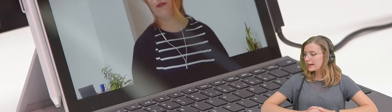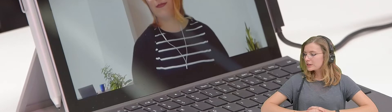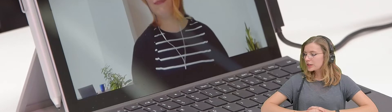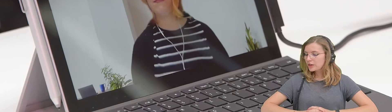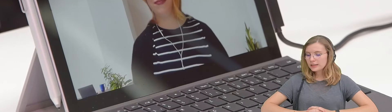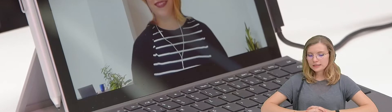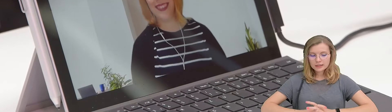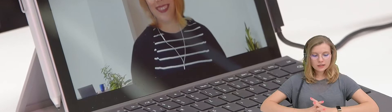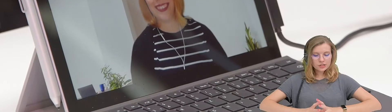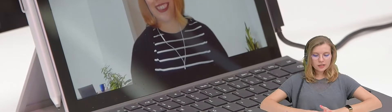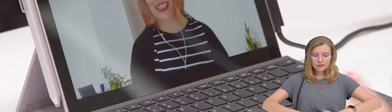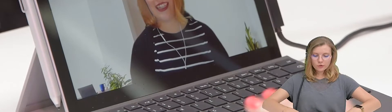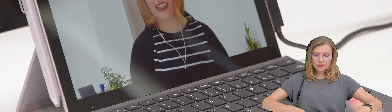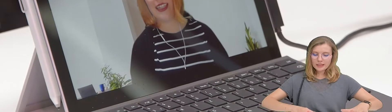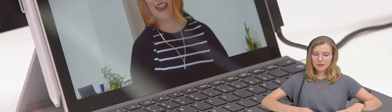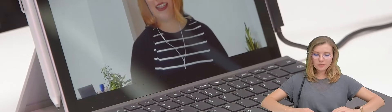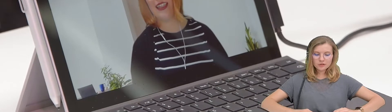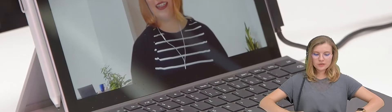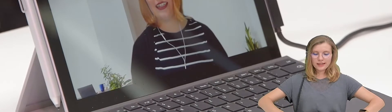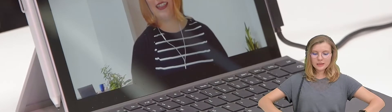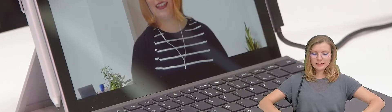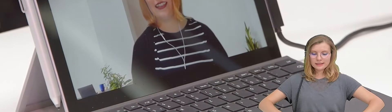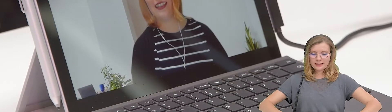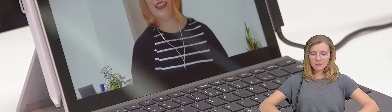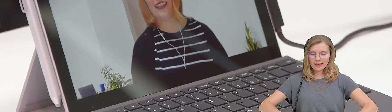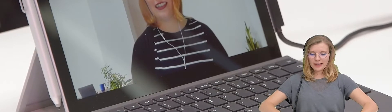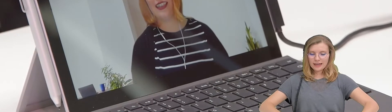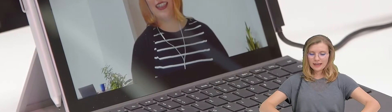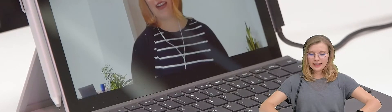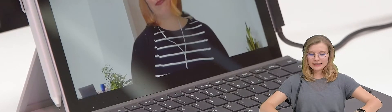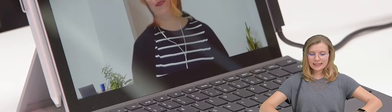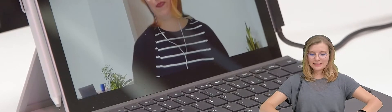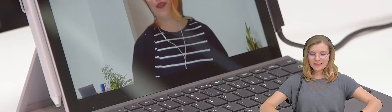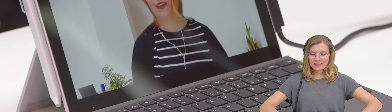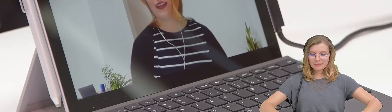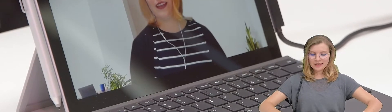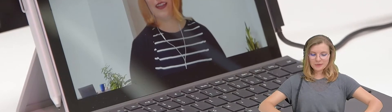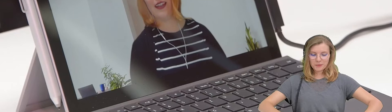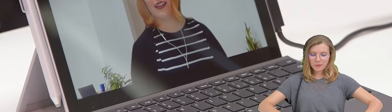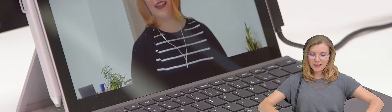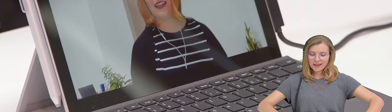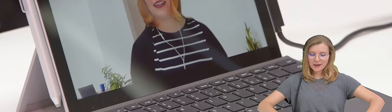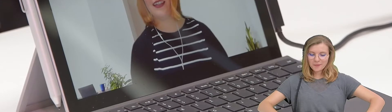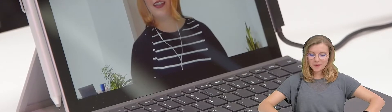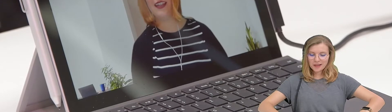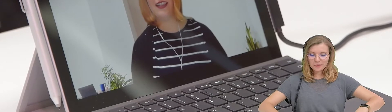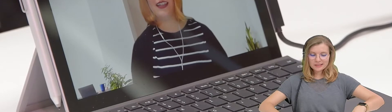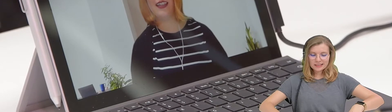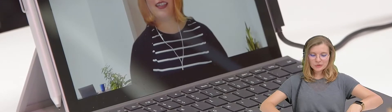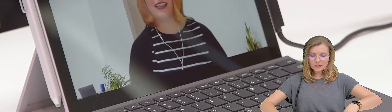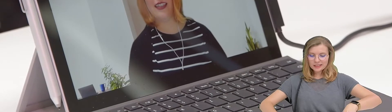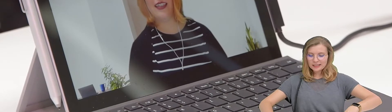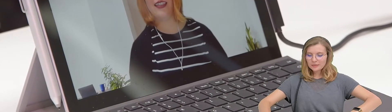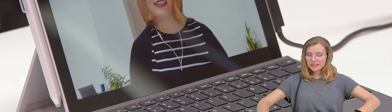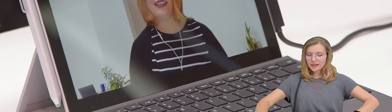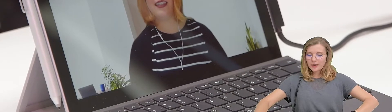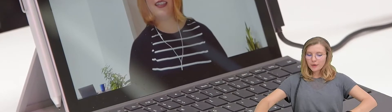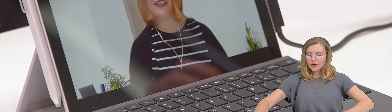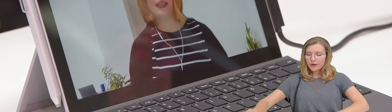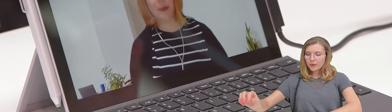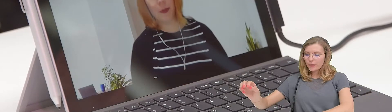großartig. Also ich könnte jetzt hier die Geschichte, würde ich jetzt am liebsten noch zu Ende basteln, aber nein, das lassen wir jetzt mal so. Ich bin sehr zufrieden